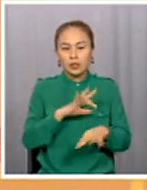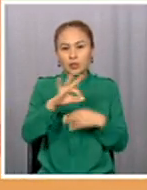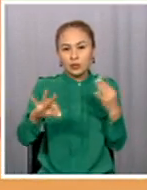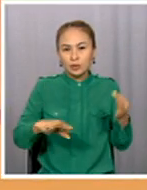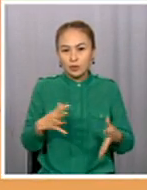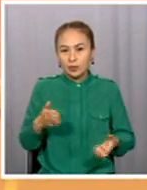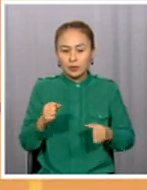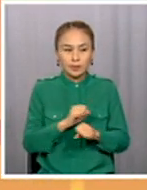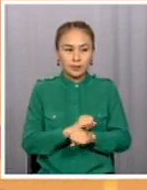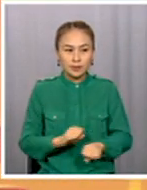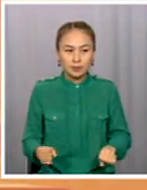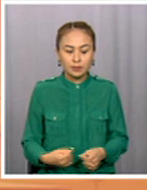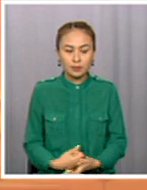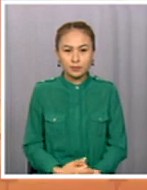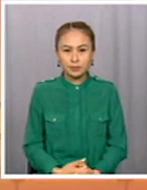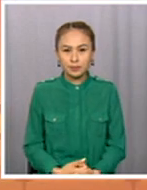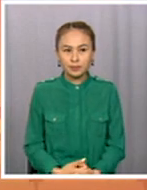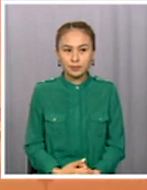жүруге болмайды.